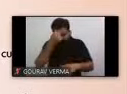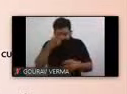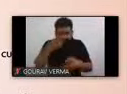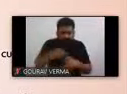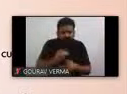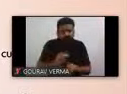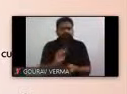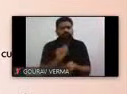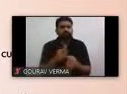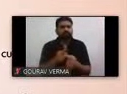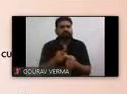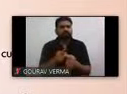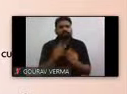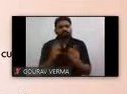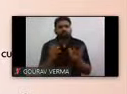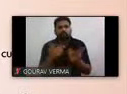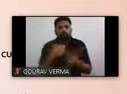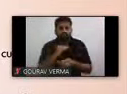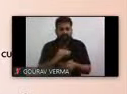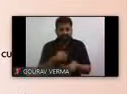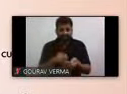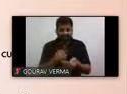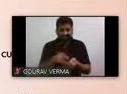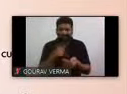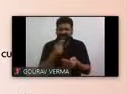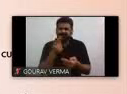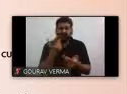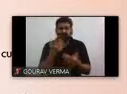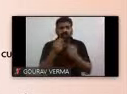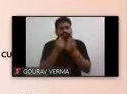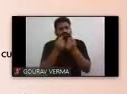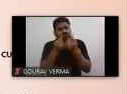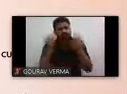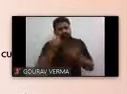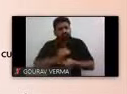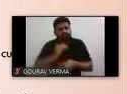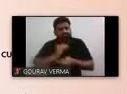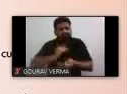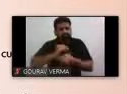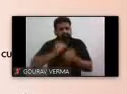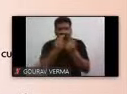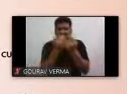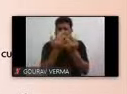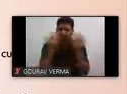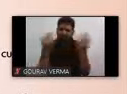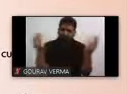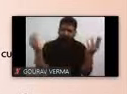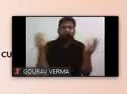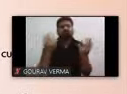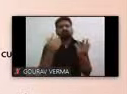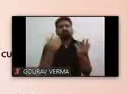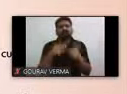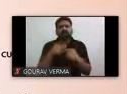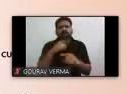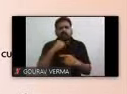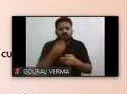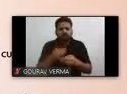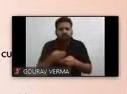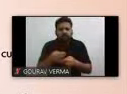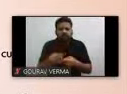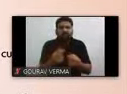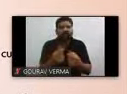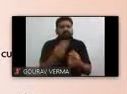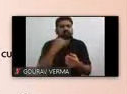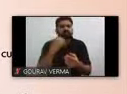कोई, तो बच्चों, ऐसे बच्चे, बहुत से बच्चे जन्म के टाइम या जन्म के कुछ बाद उनकी मृत्यु हो जाती थी.